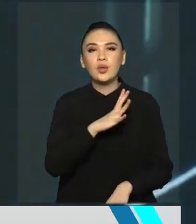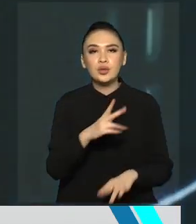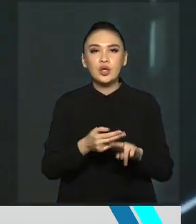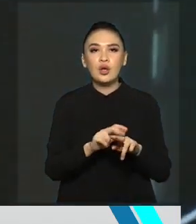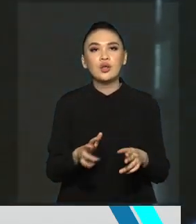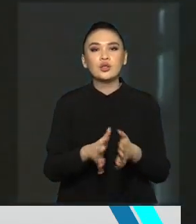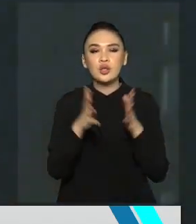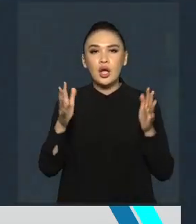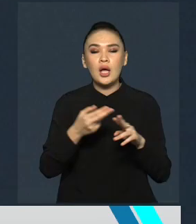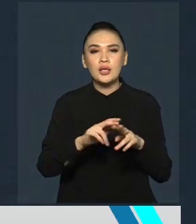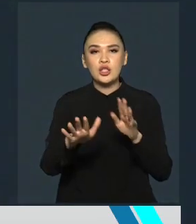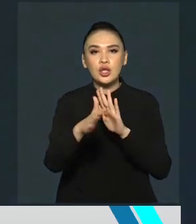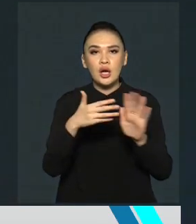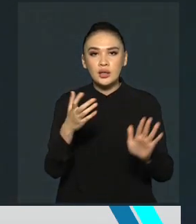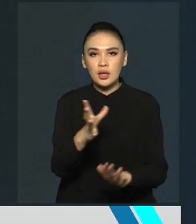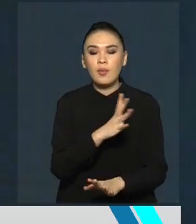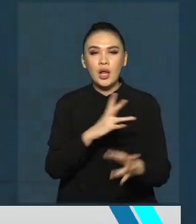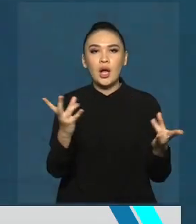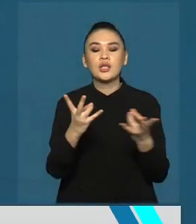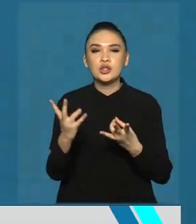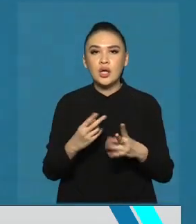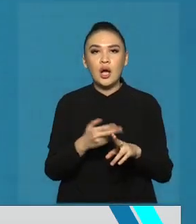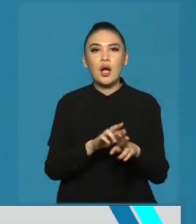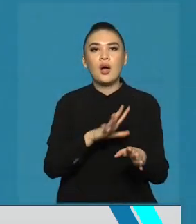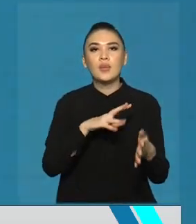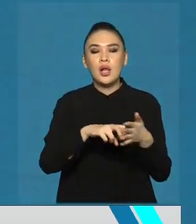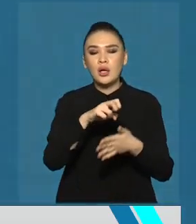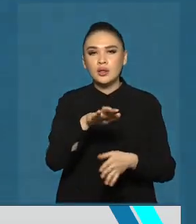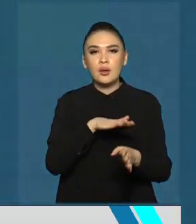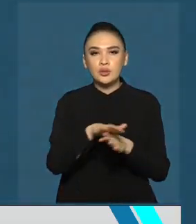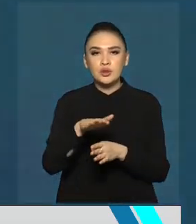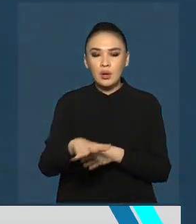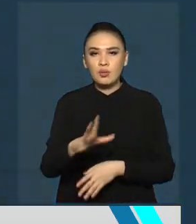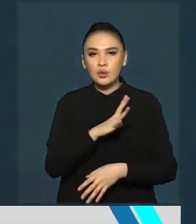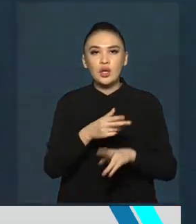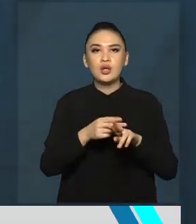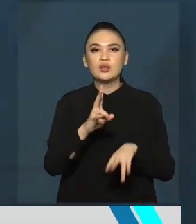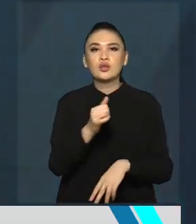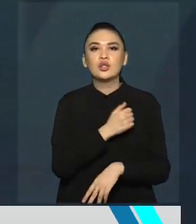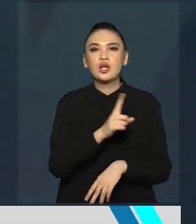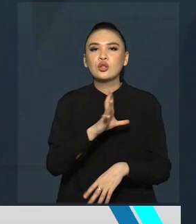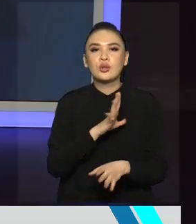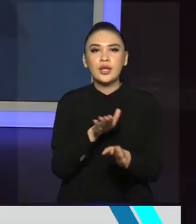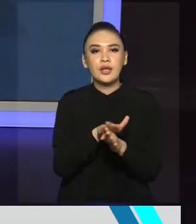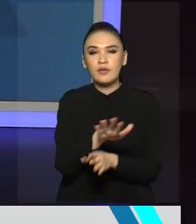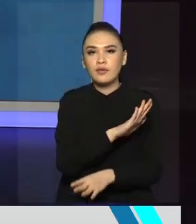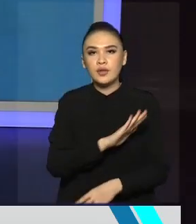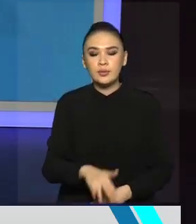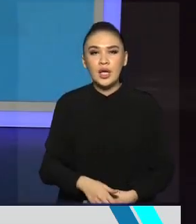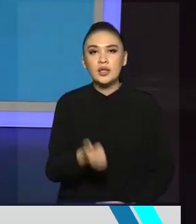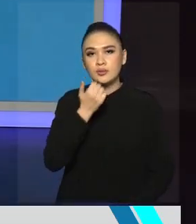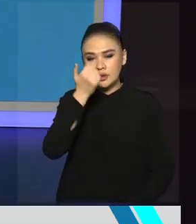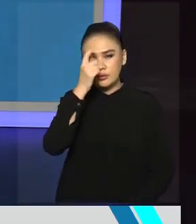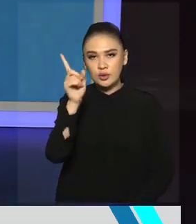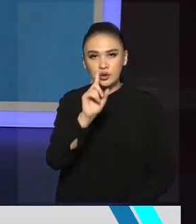конференция болды, ғалымдар шақырылды, оның қажеттілігі айтылды, хаттамалық тапсырма берілді, бірақ оның өкінішке қарай ол кезінде орындалмай қалды. Студиямызға келгеніңіз